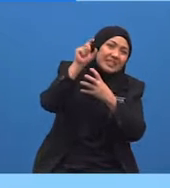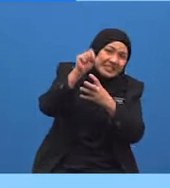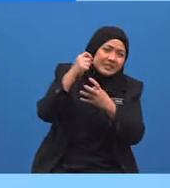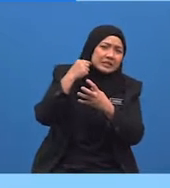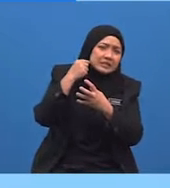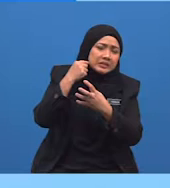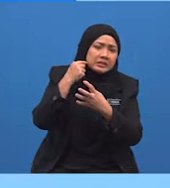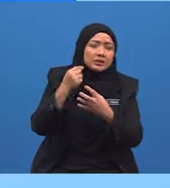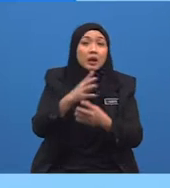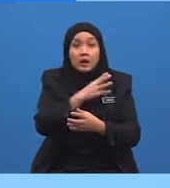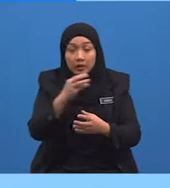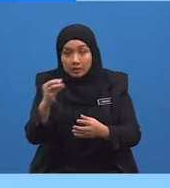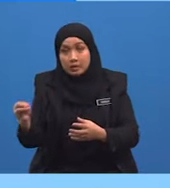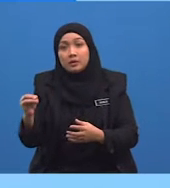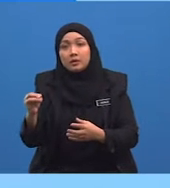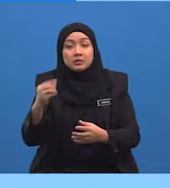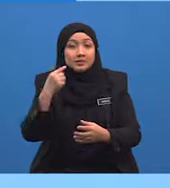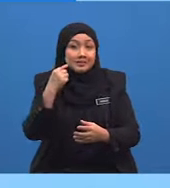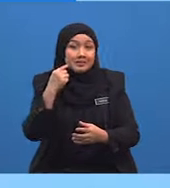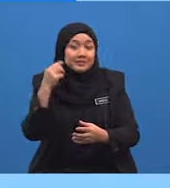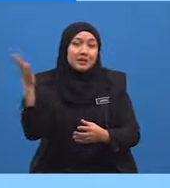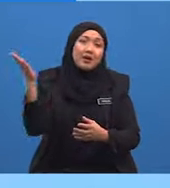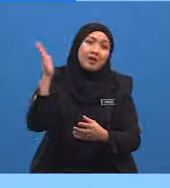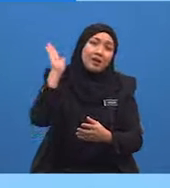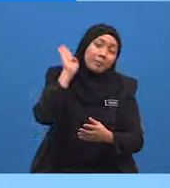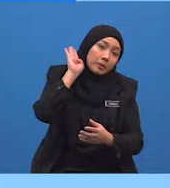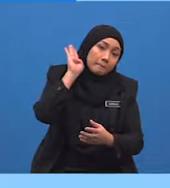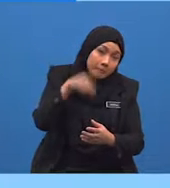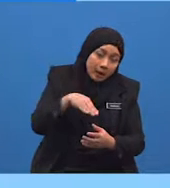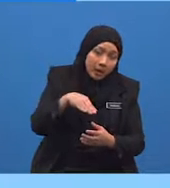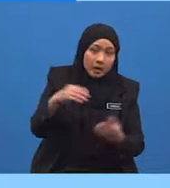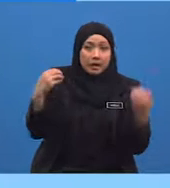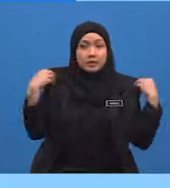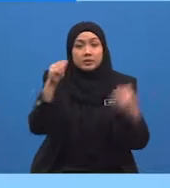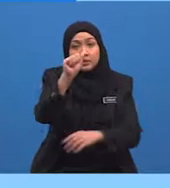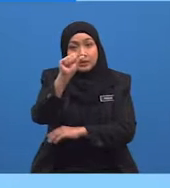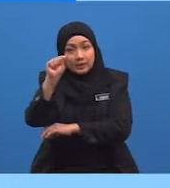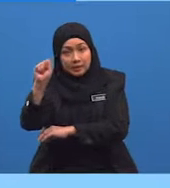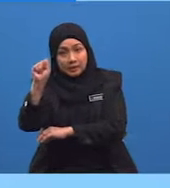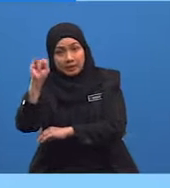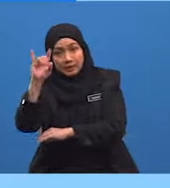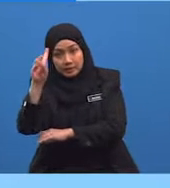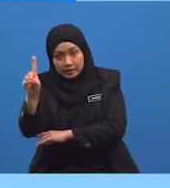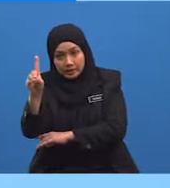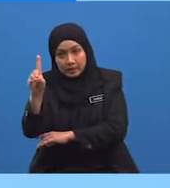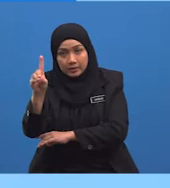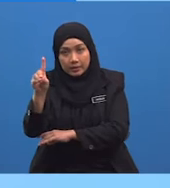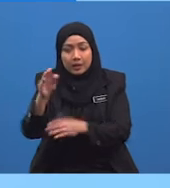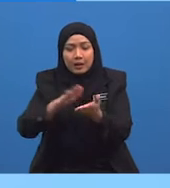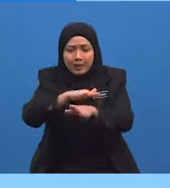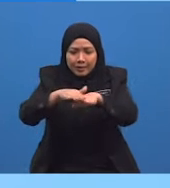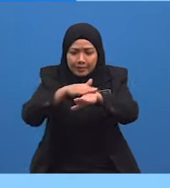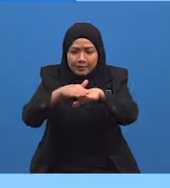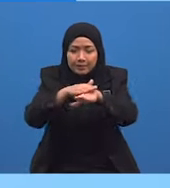asid dan boleh dirawat dengan lotion Calamina yang bersifat alkali.